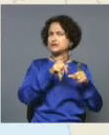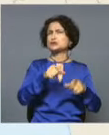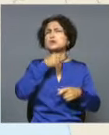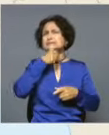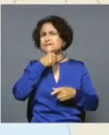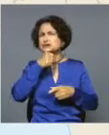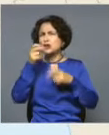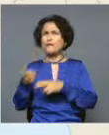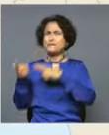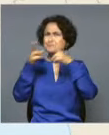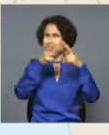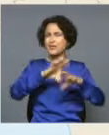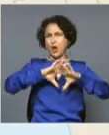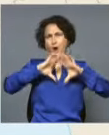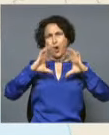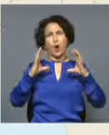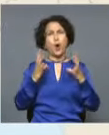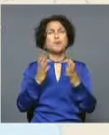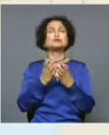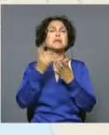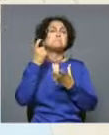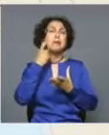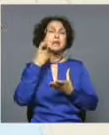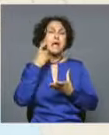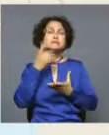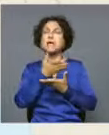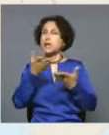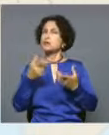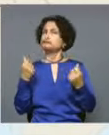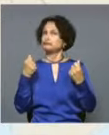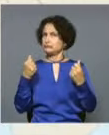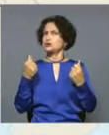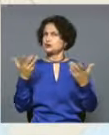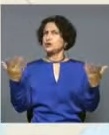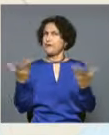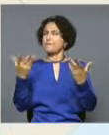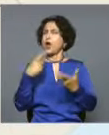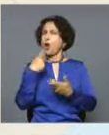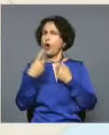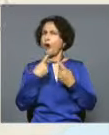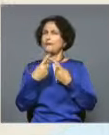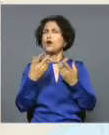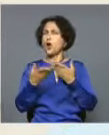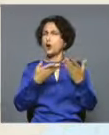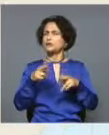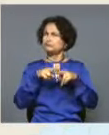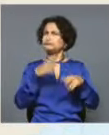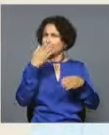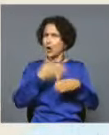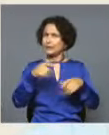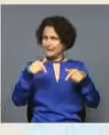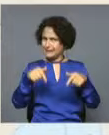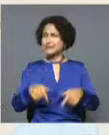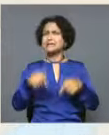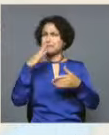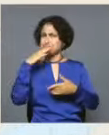формират банатската общност. Тя и до ден днешен, разбира се, е жива и говореща български език. Също така и